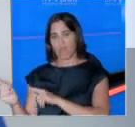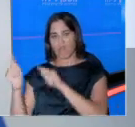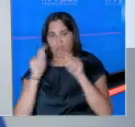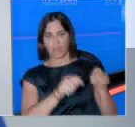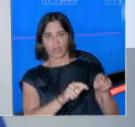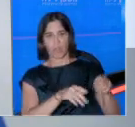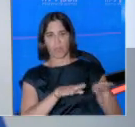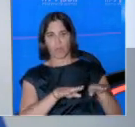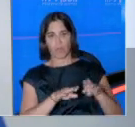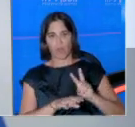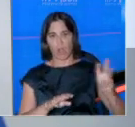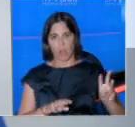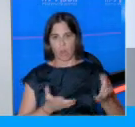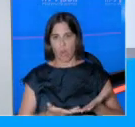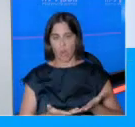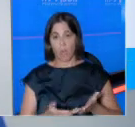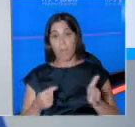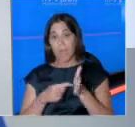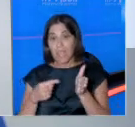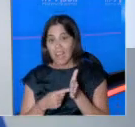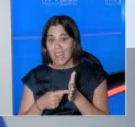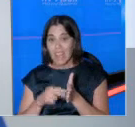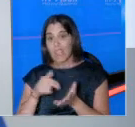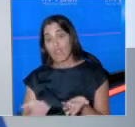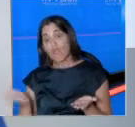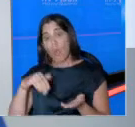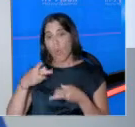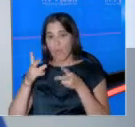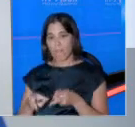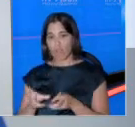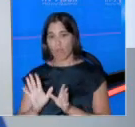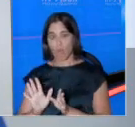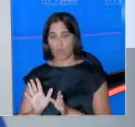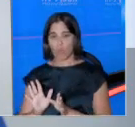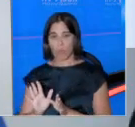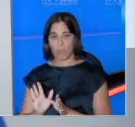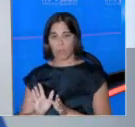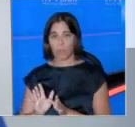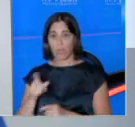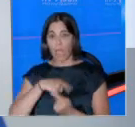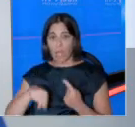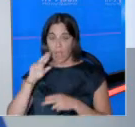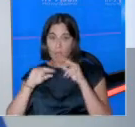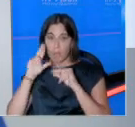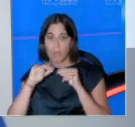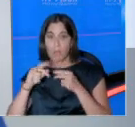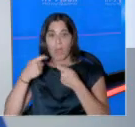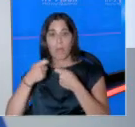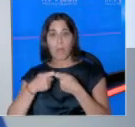שמאל. ולכן, יש עוד אפשרות. עוד אפשרות להקים ממשלת ימין. אנחנו מדברים עם חברי